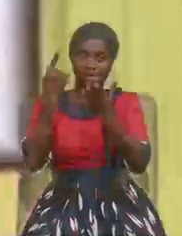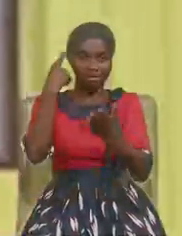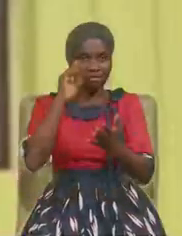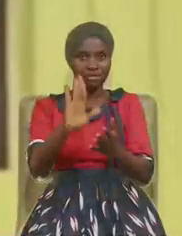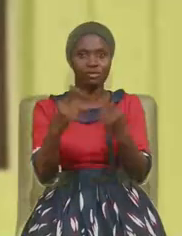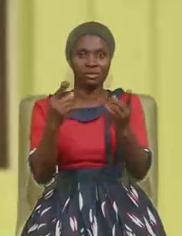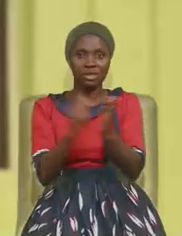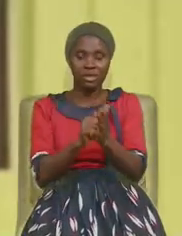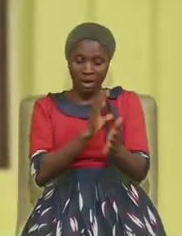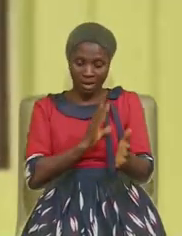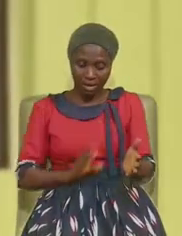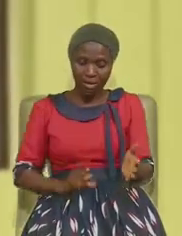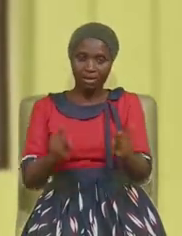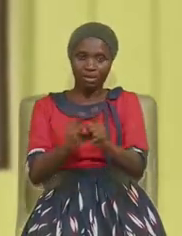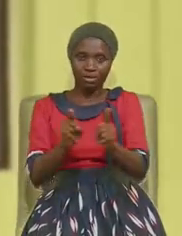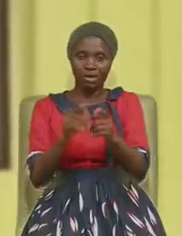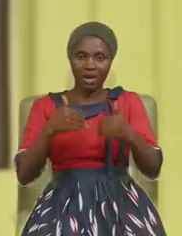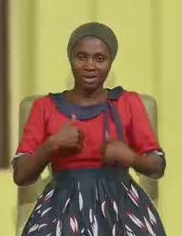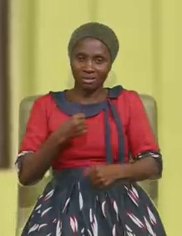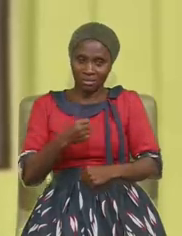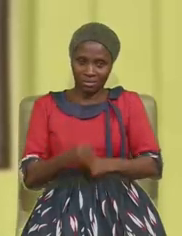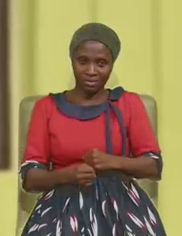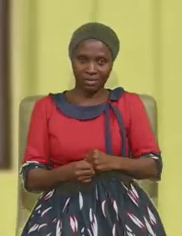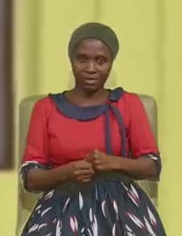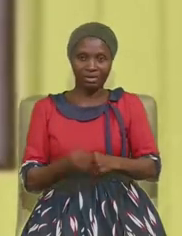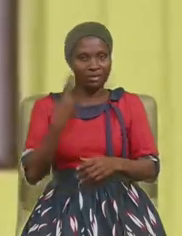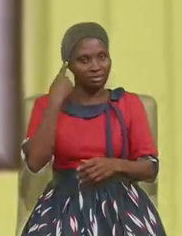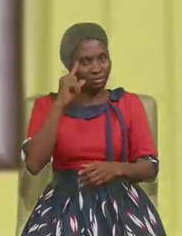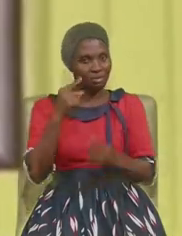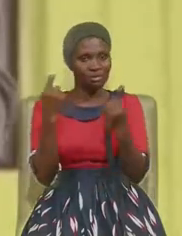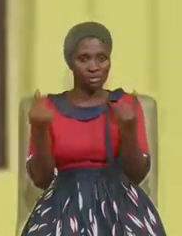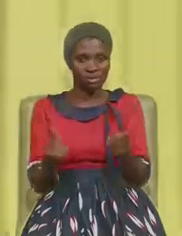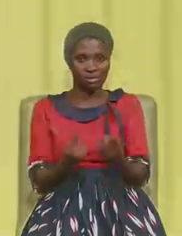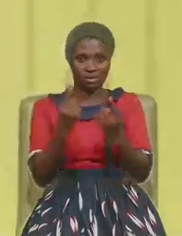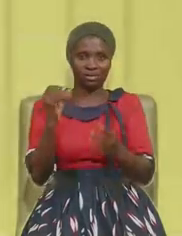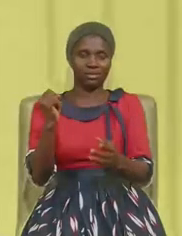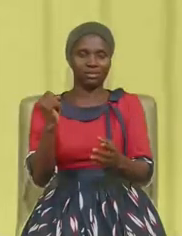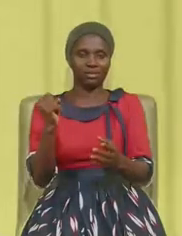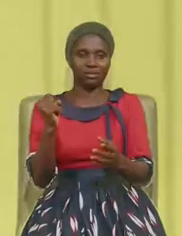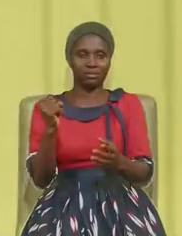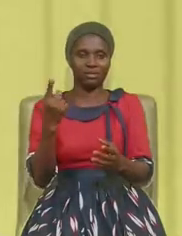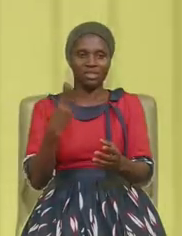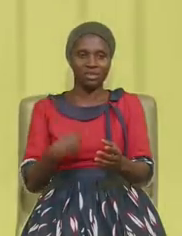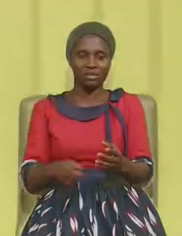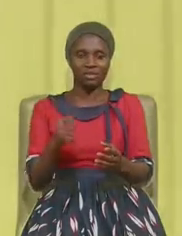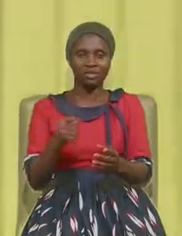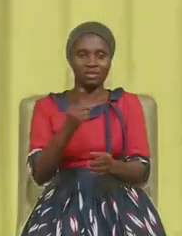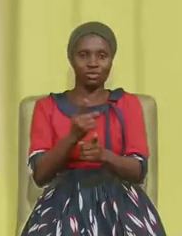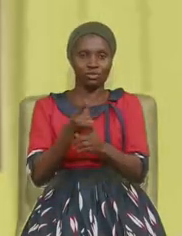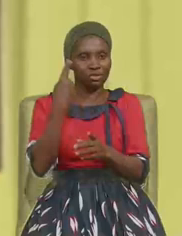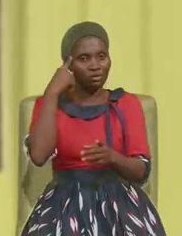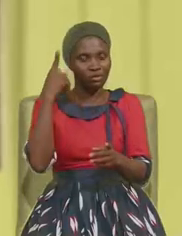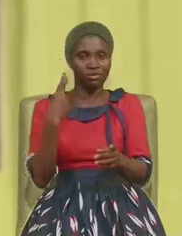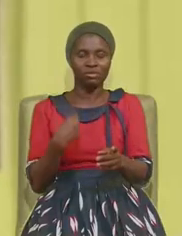aussi a souffert pour les péchés. Lui juste pour les injustes.